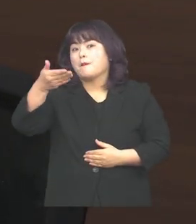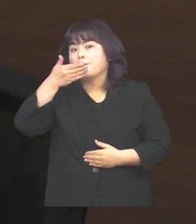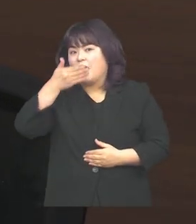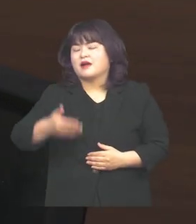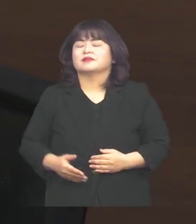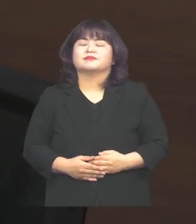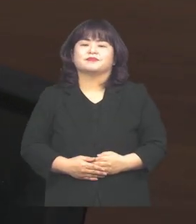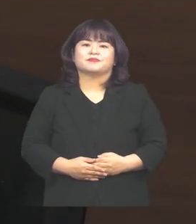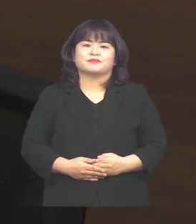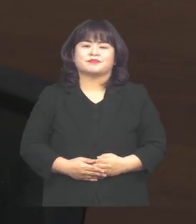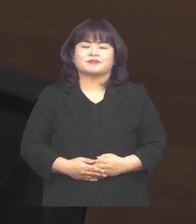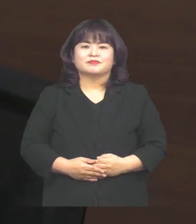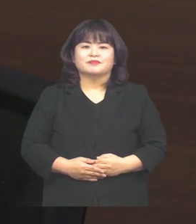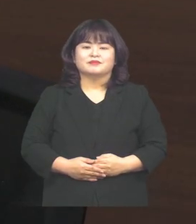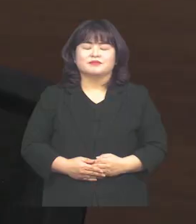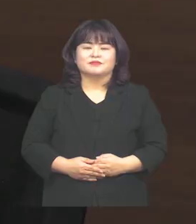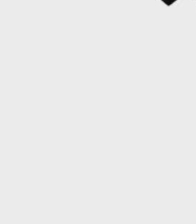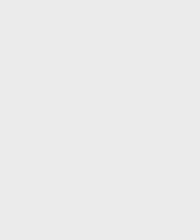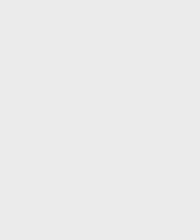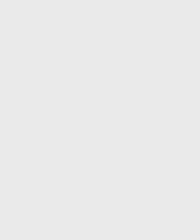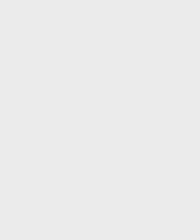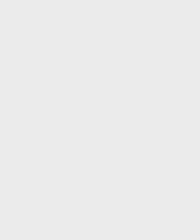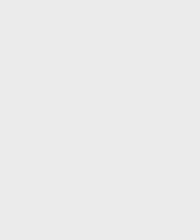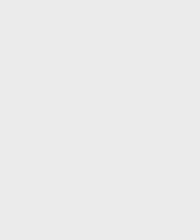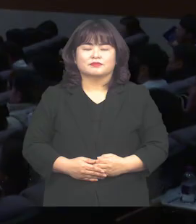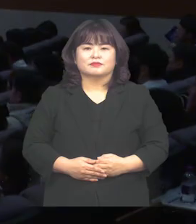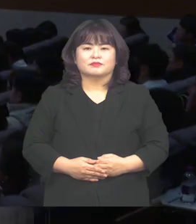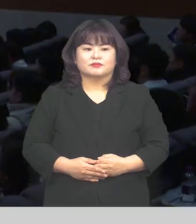대여할 예정입니다.